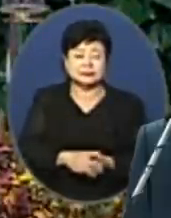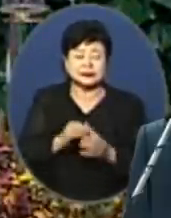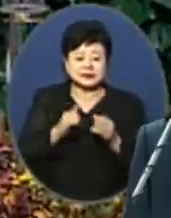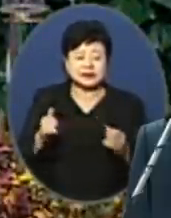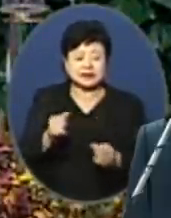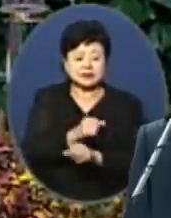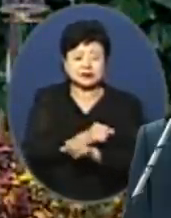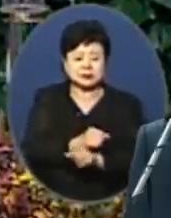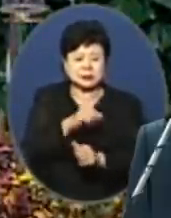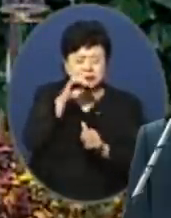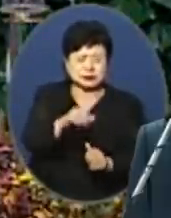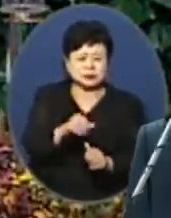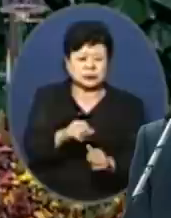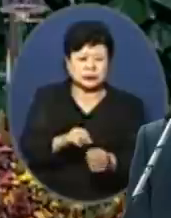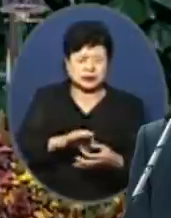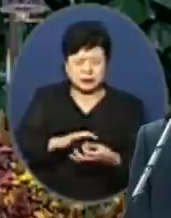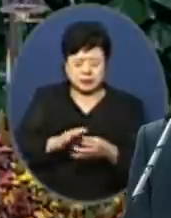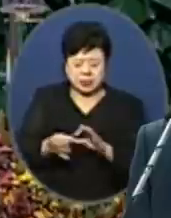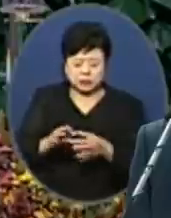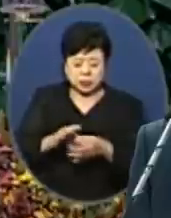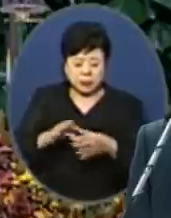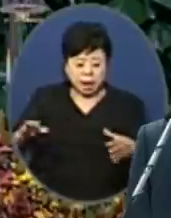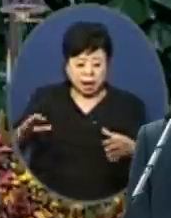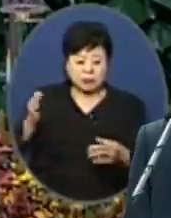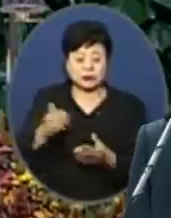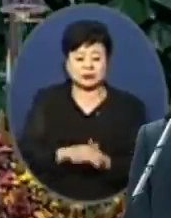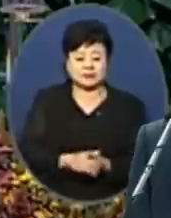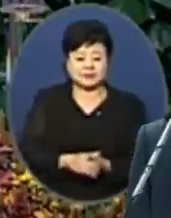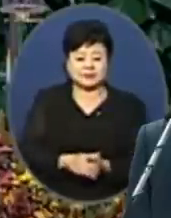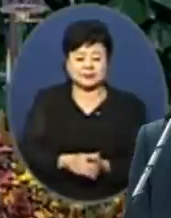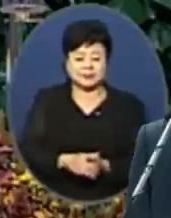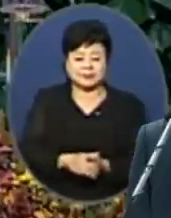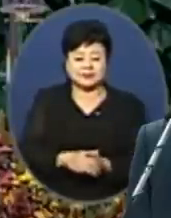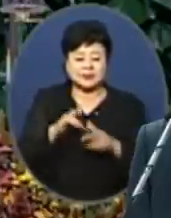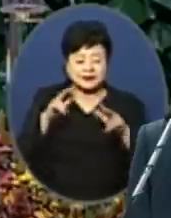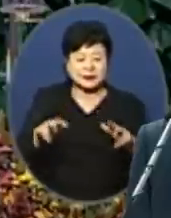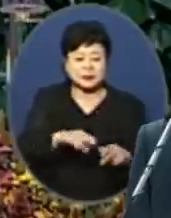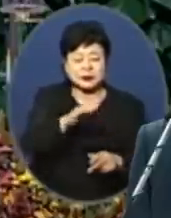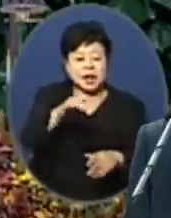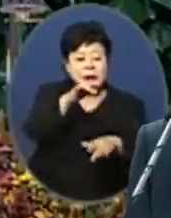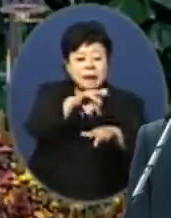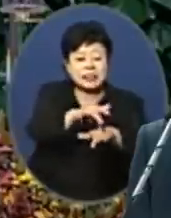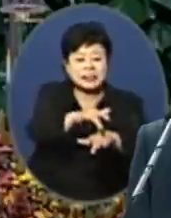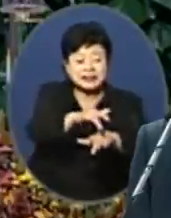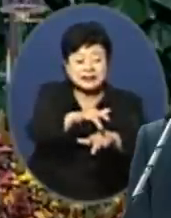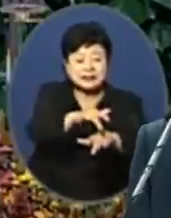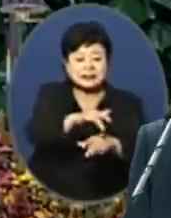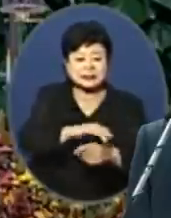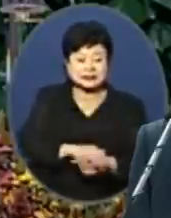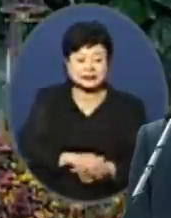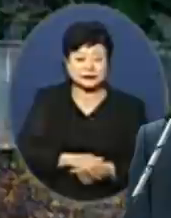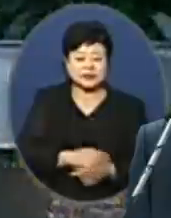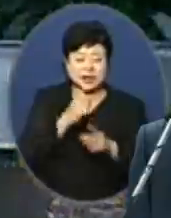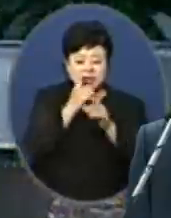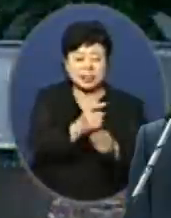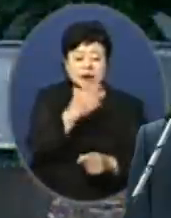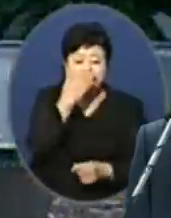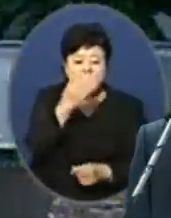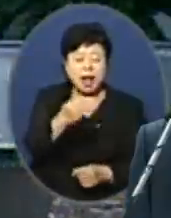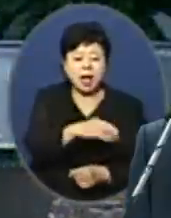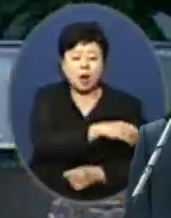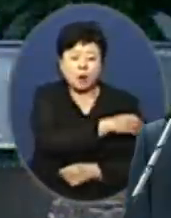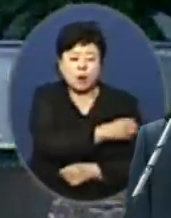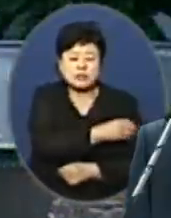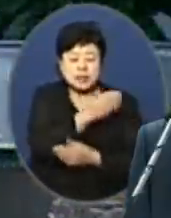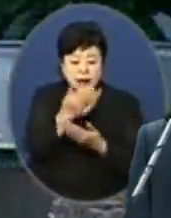인간을 속박하던 흉악한 밧줄이 다 풀어진 것입니다. 이제는 우리가 마귀를 이길 수 있는